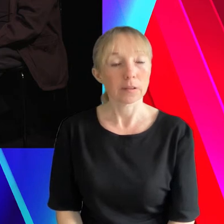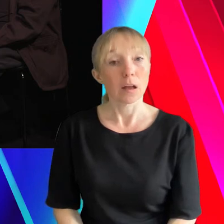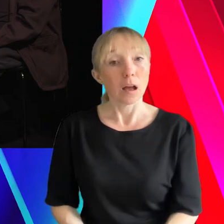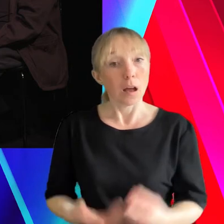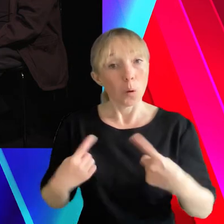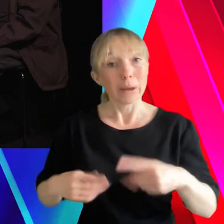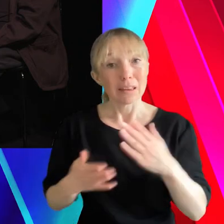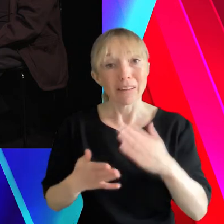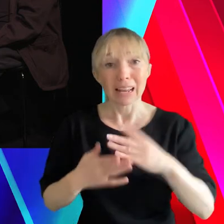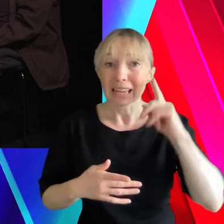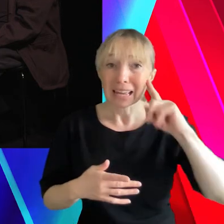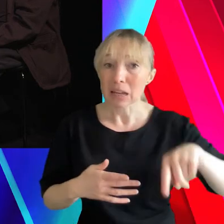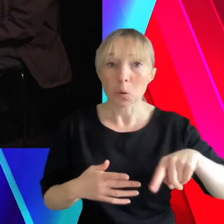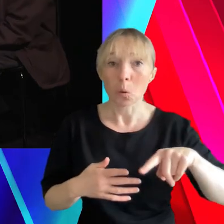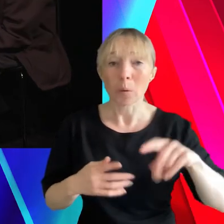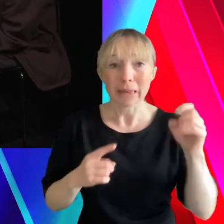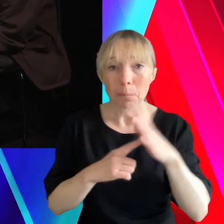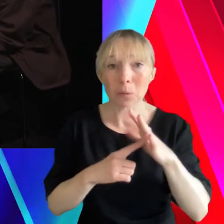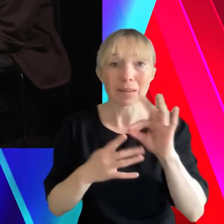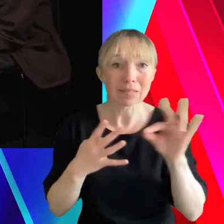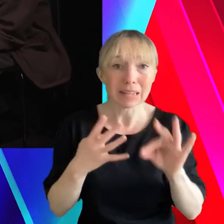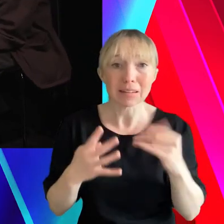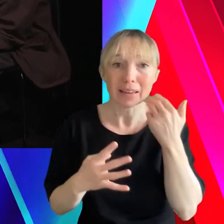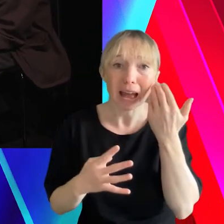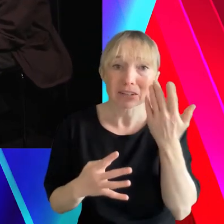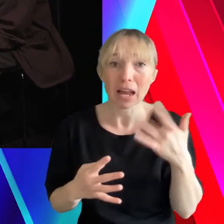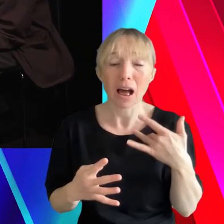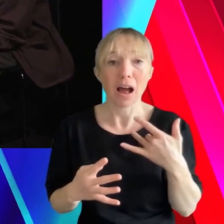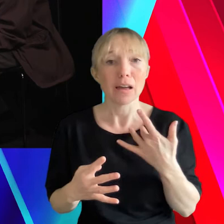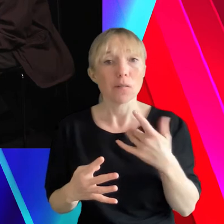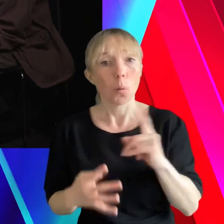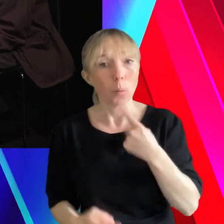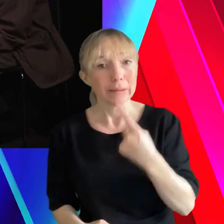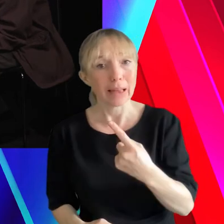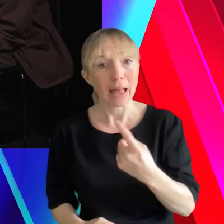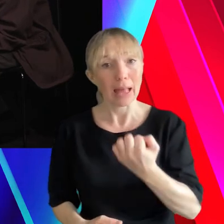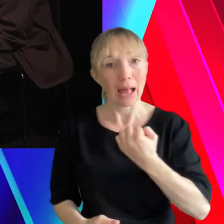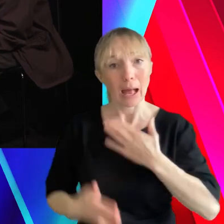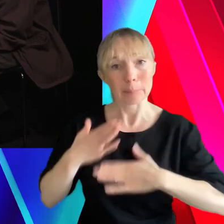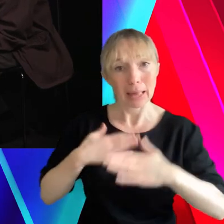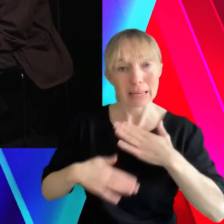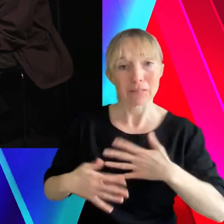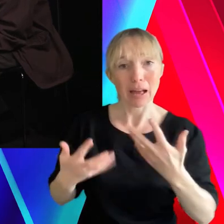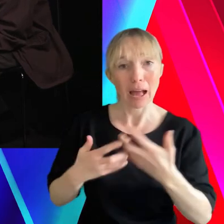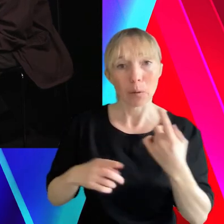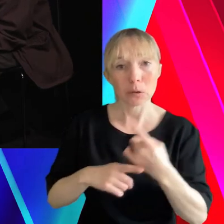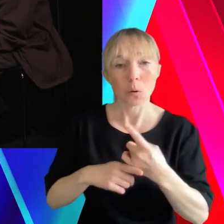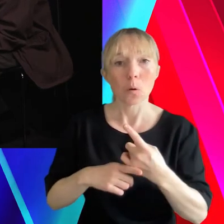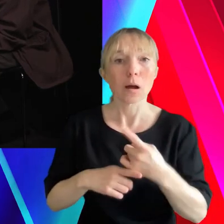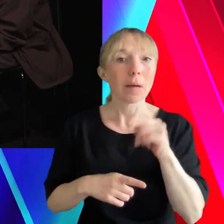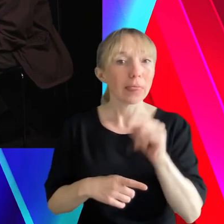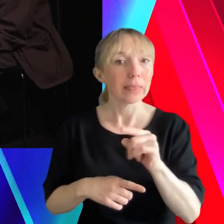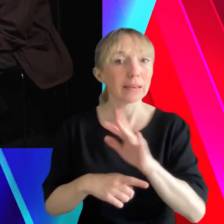details in our everyday life, in what we say, in our behaviors, in when we talk. But it's About Elly is